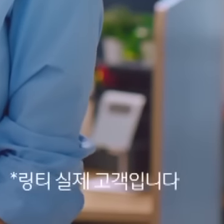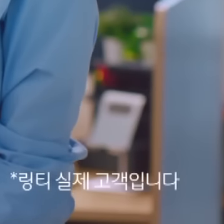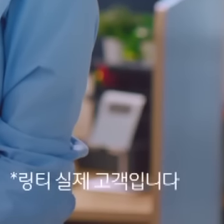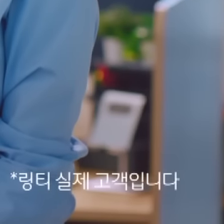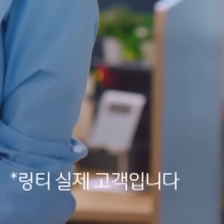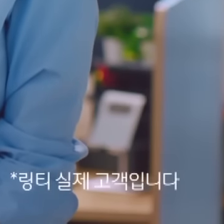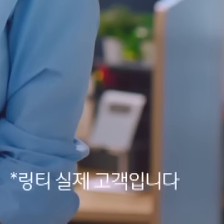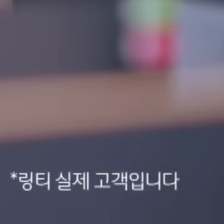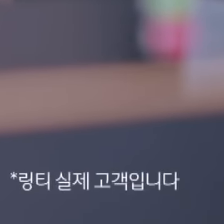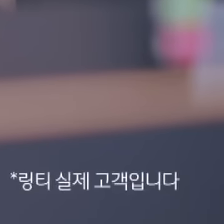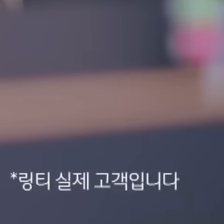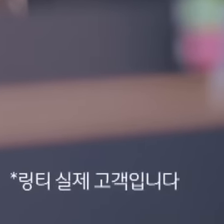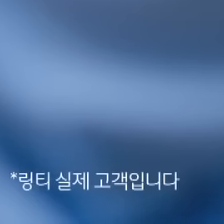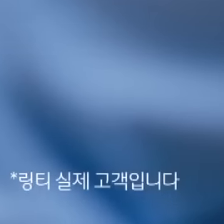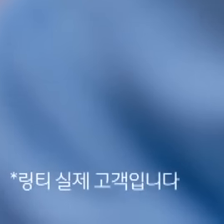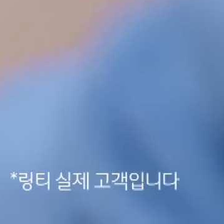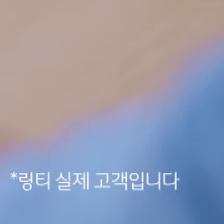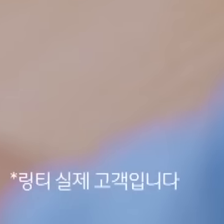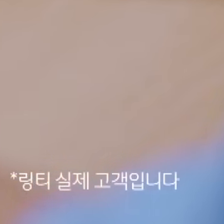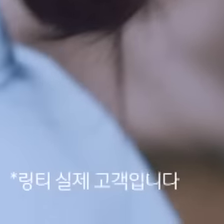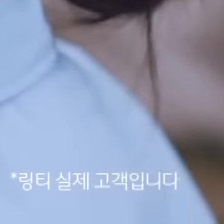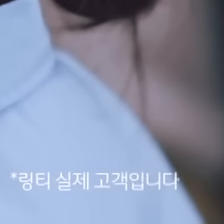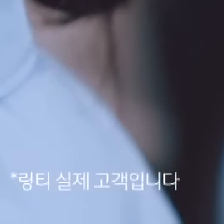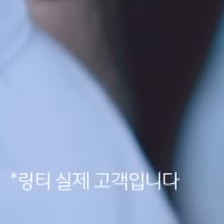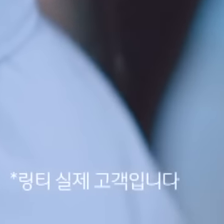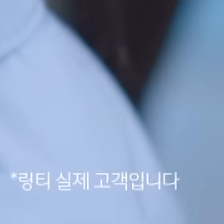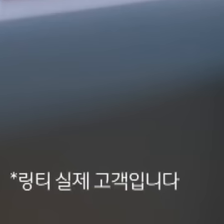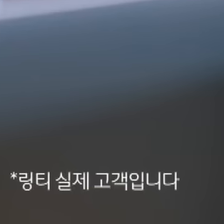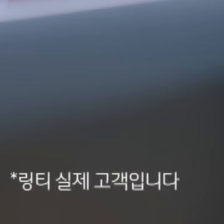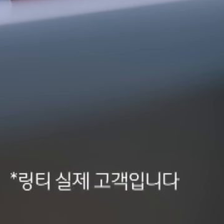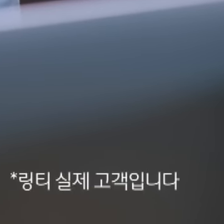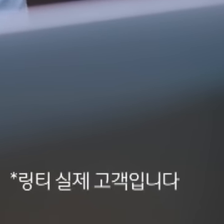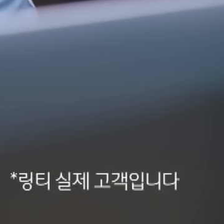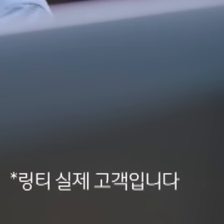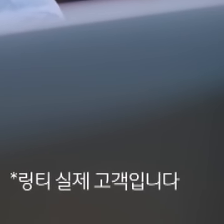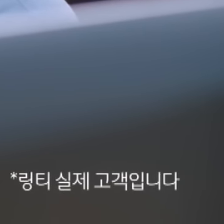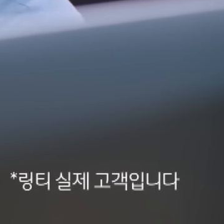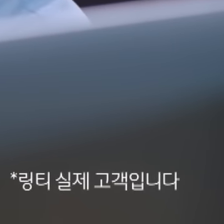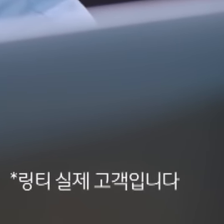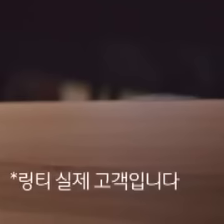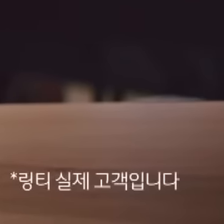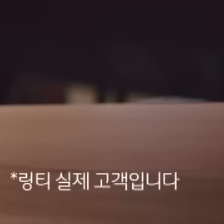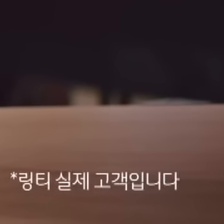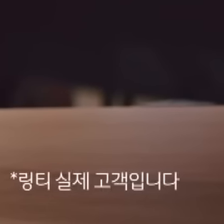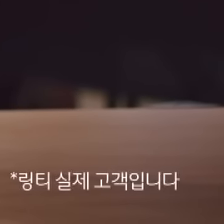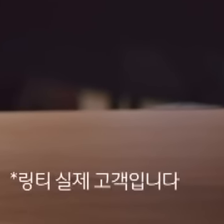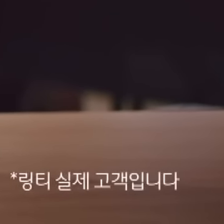힘들죠. 힘들다는 말 달고 살았는데 요즘엔 일이 많아졌는데도 괜찮아요. 제 것도 있죠.